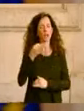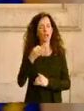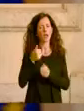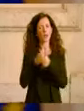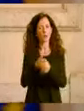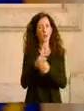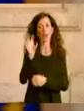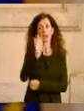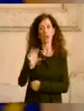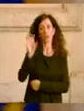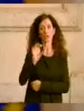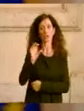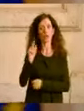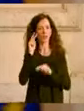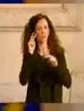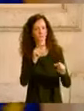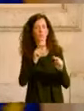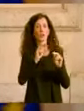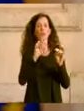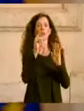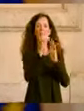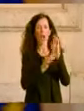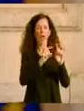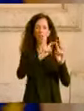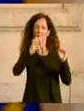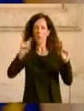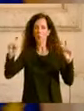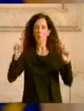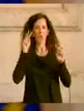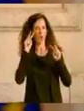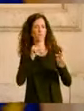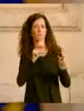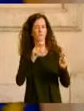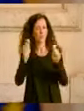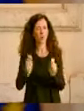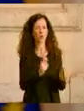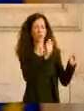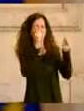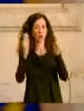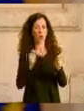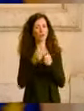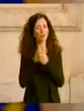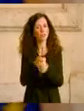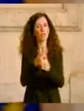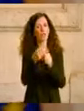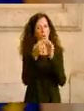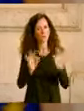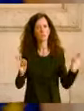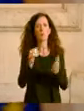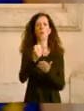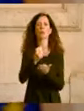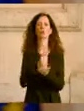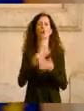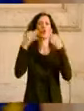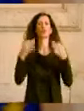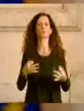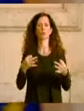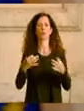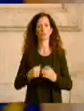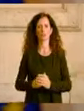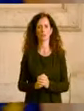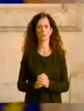curva epidemiologica sia sotto controllo e adottino protocolli di sicurezza. La stessa